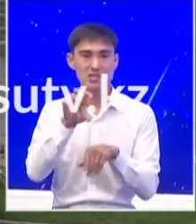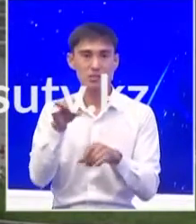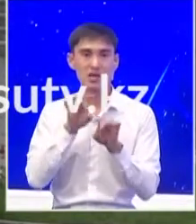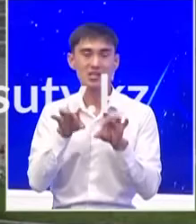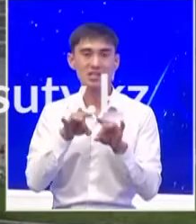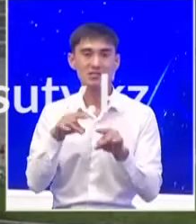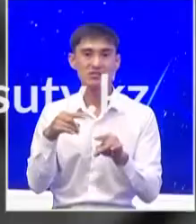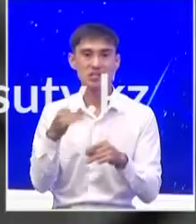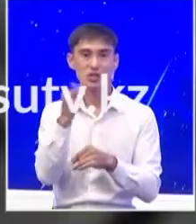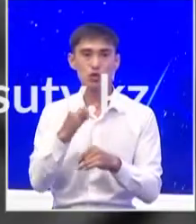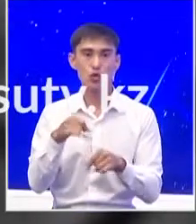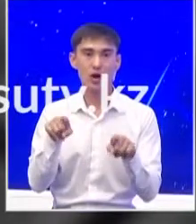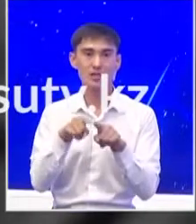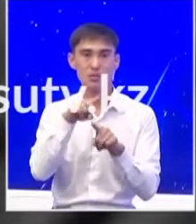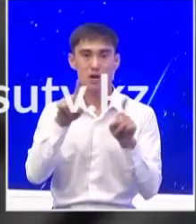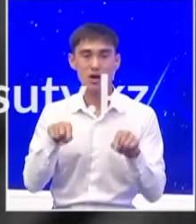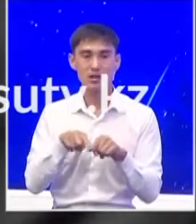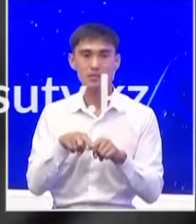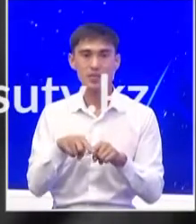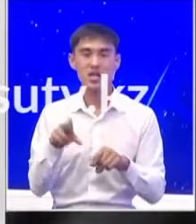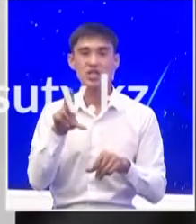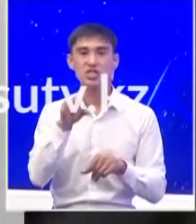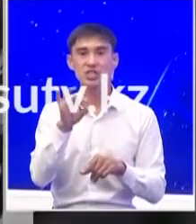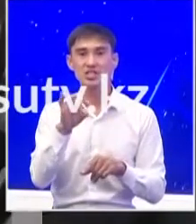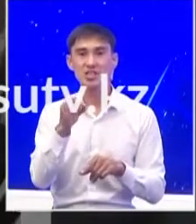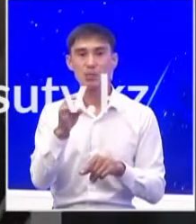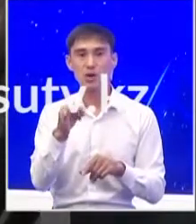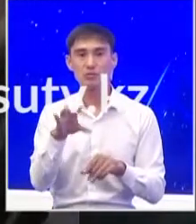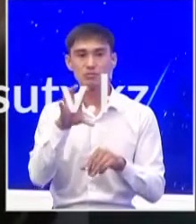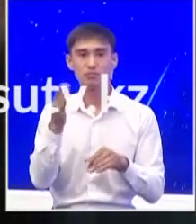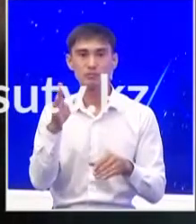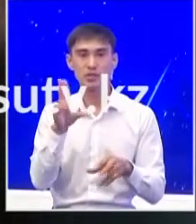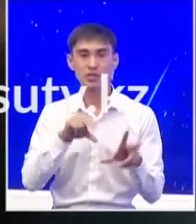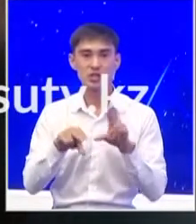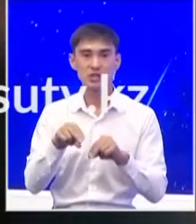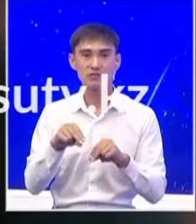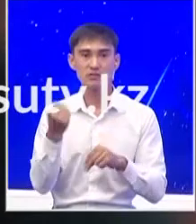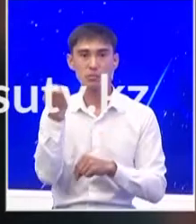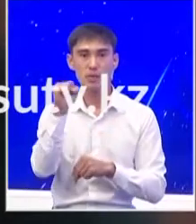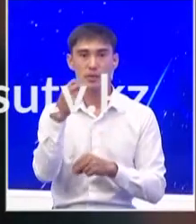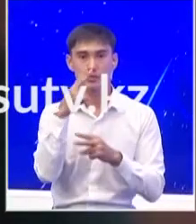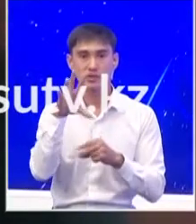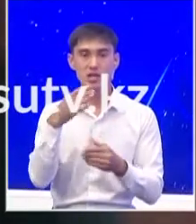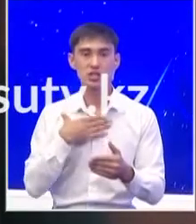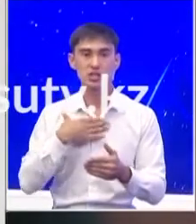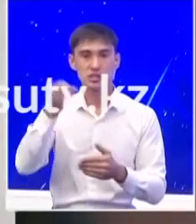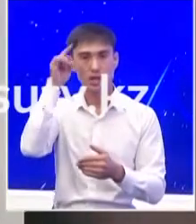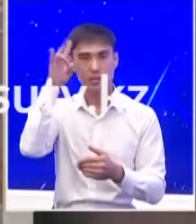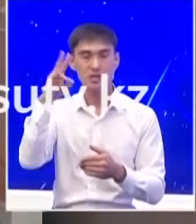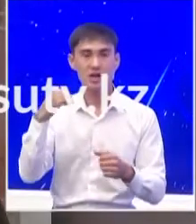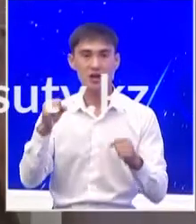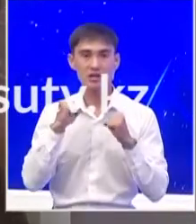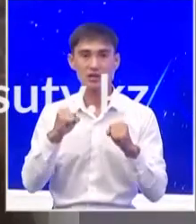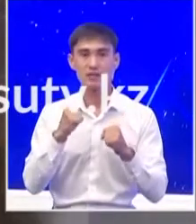историю одним кадром. Женису Искобаю посчастливилось запечатлеть моменты побед наших именитых атлетов. Напомним, по итогам